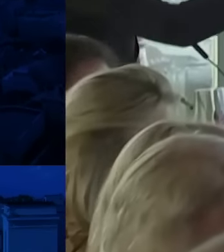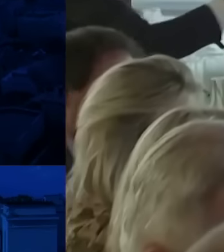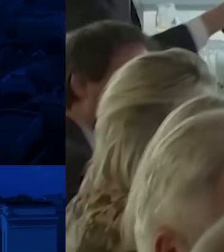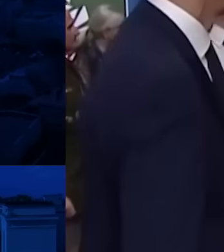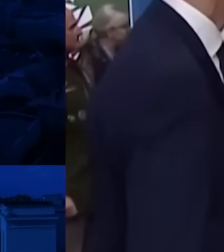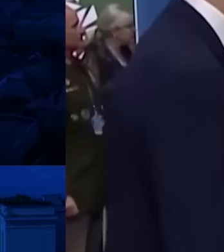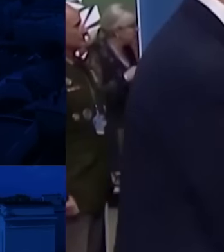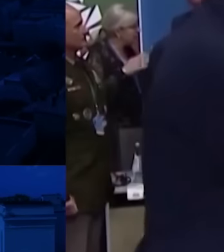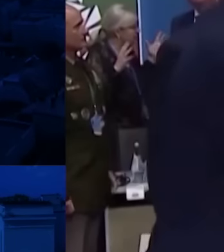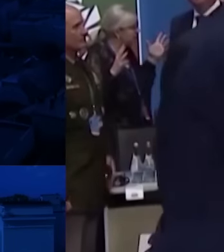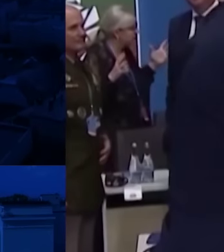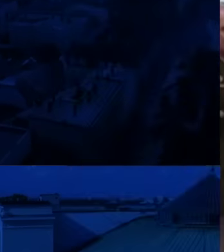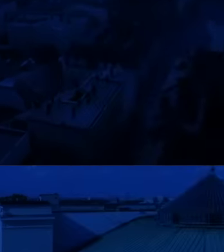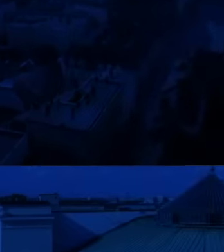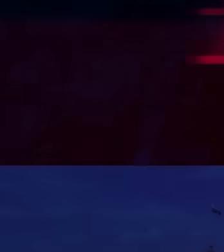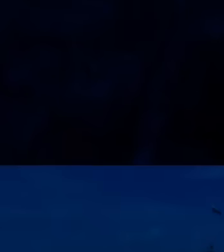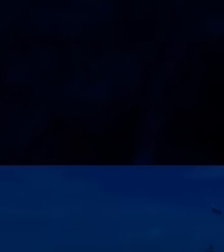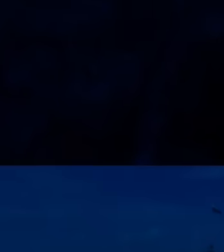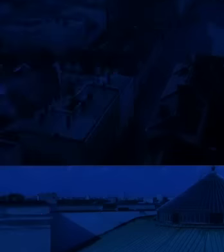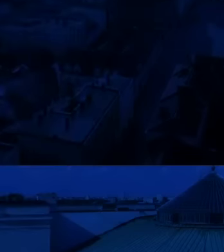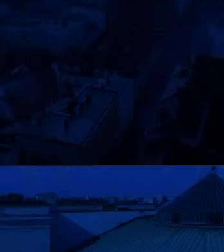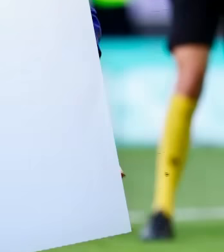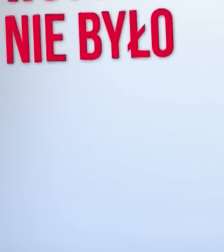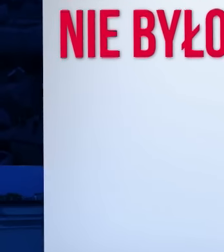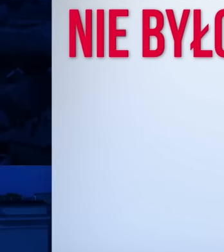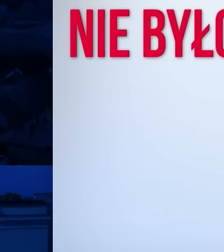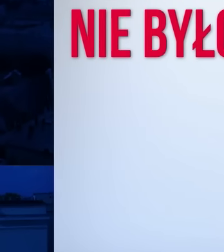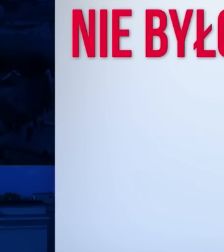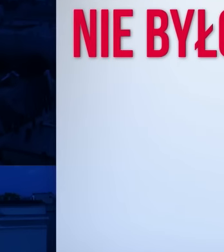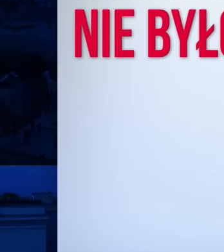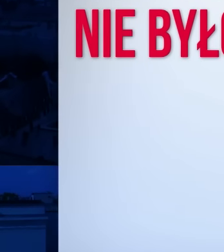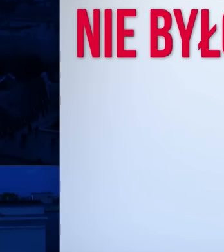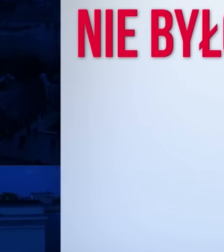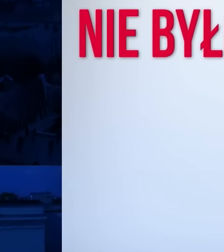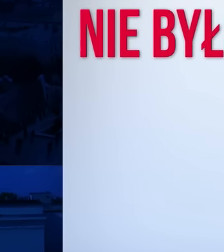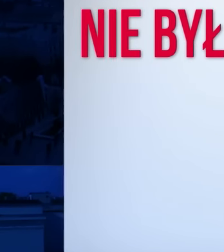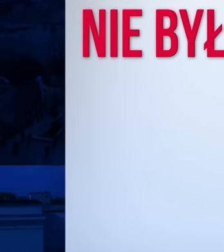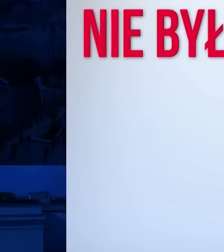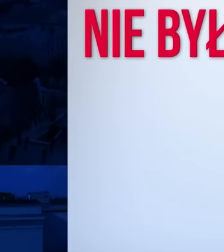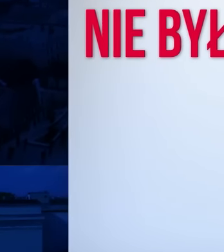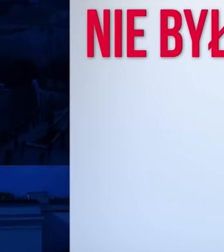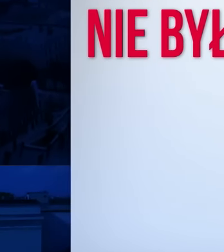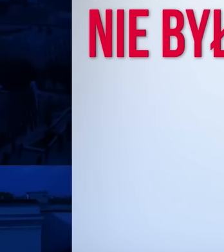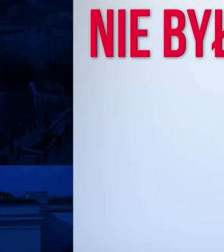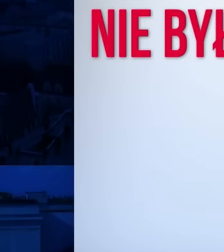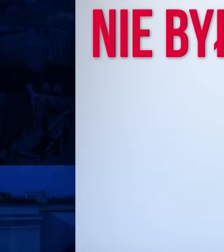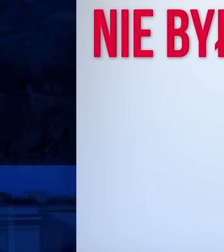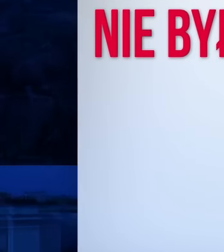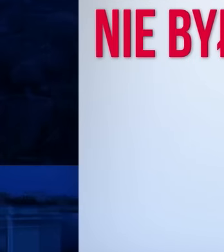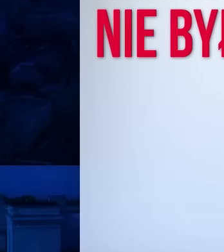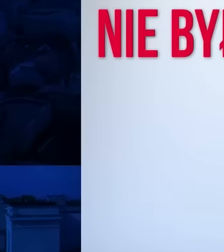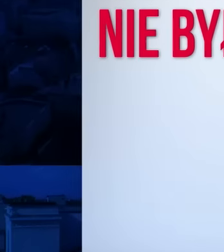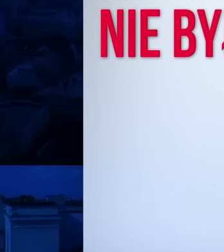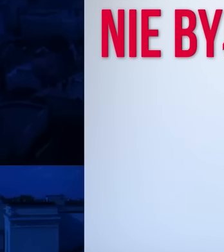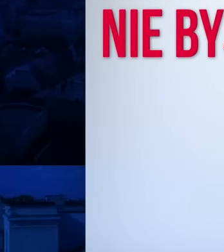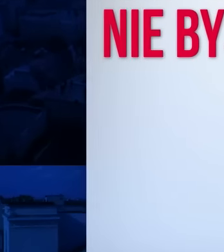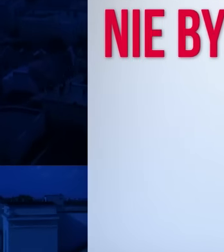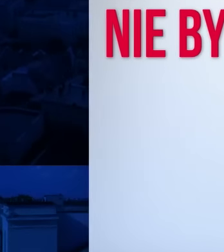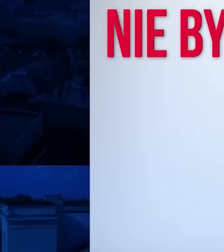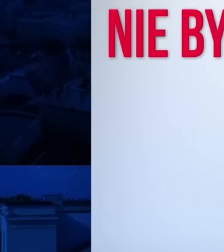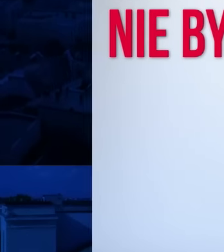szef NATO Jens Stoltenberg. Remis z Francją na pożegnanie Euro. Nasz bramkarz najlepszym graczem meczu.